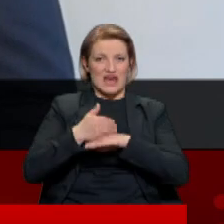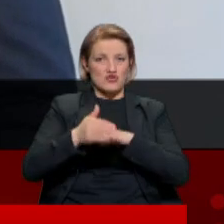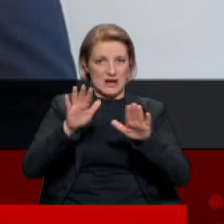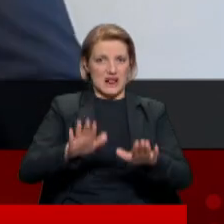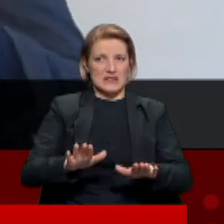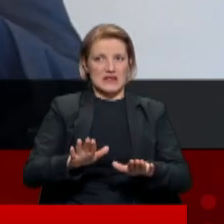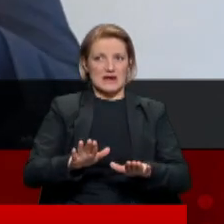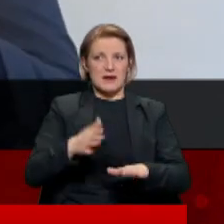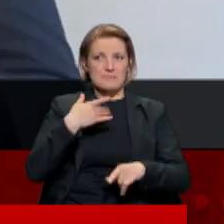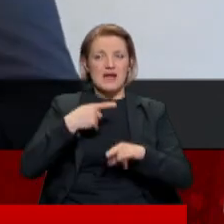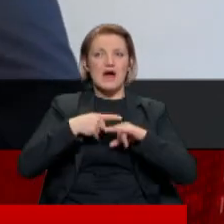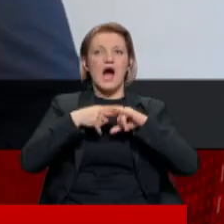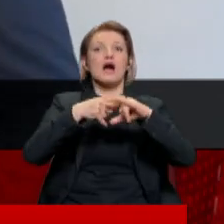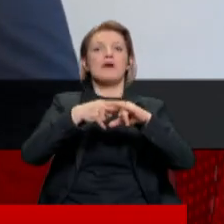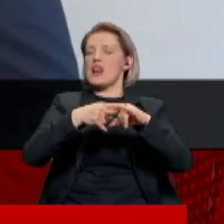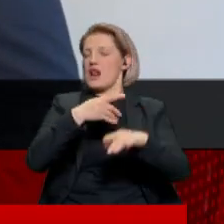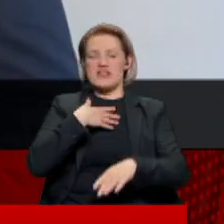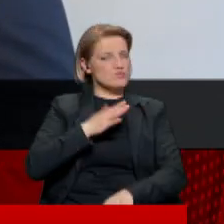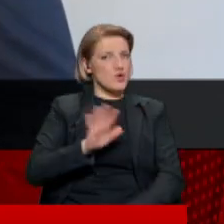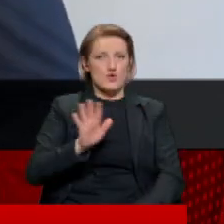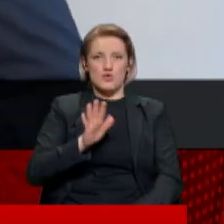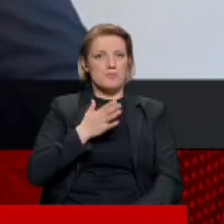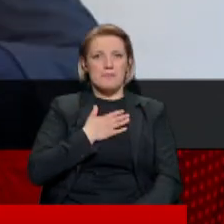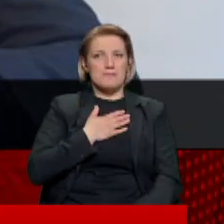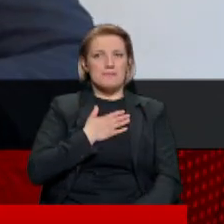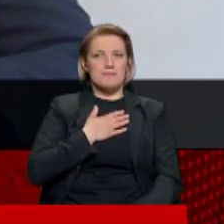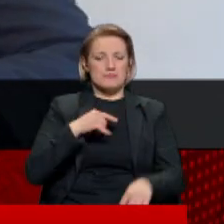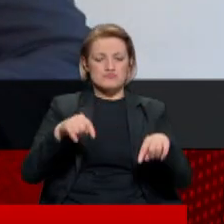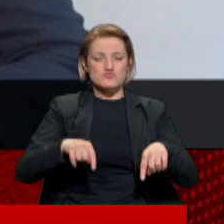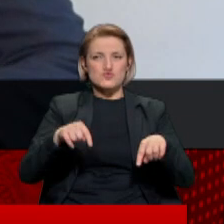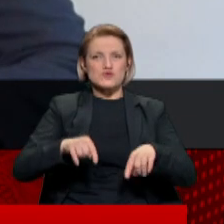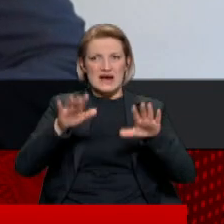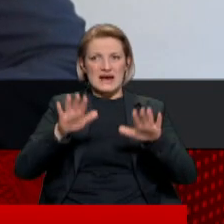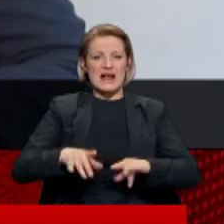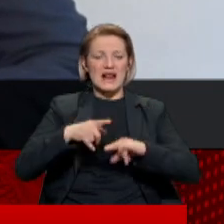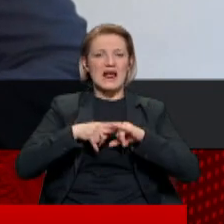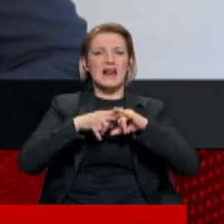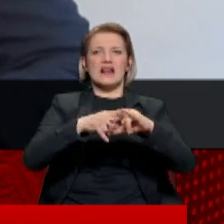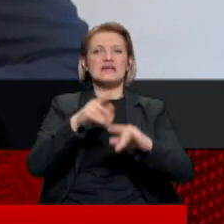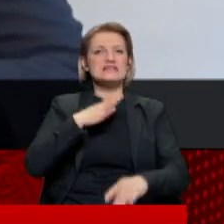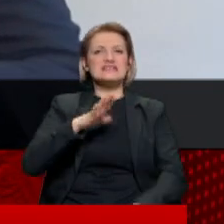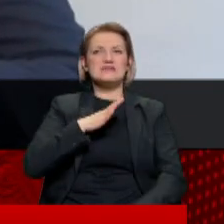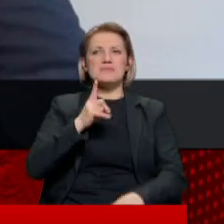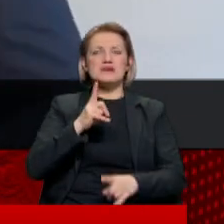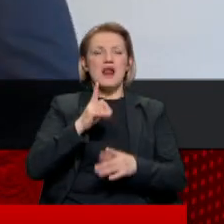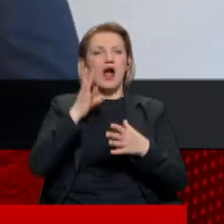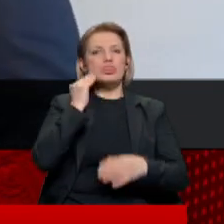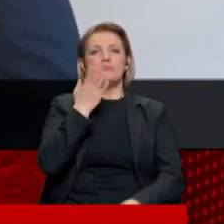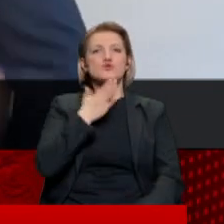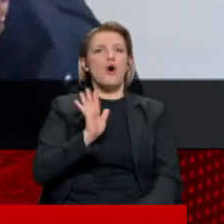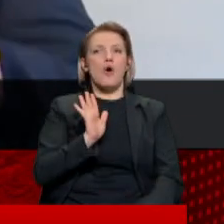kaldık. Ha ben hakkımı helal etmiyorum. Burada kalanlardan helallik istemesinin de bir manası